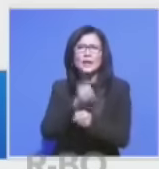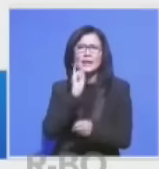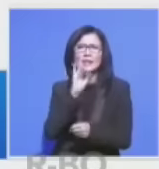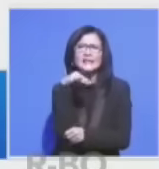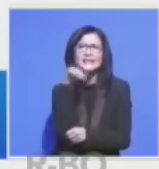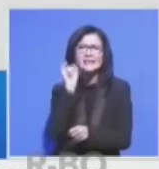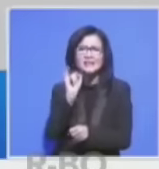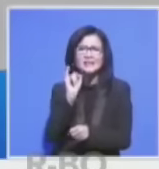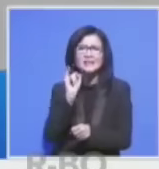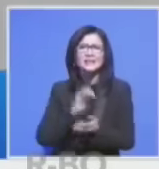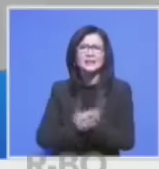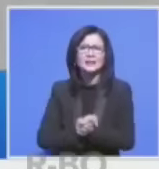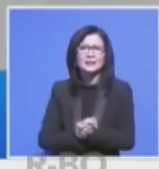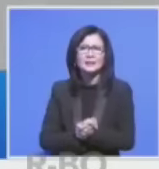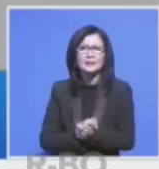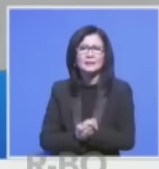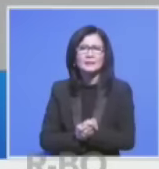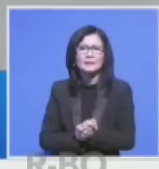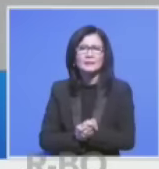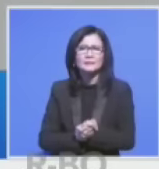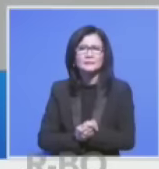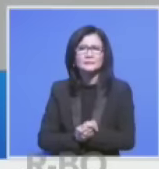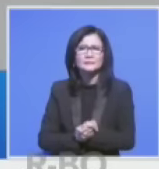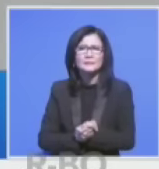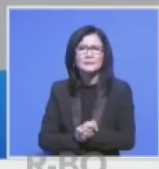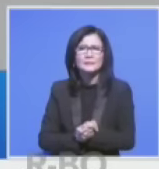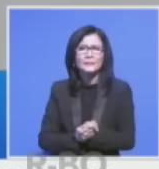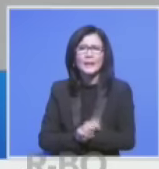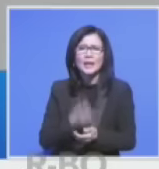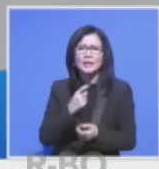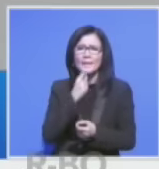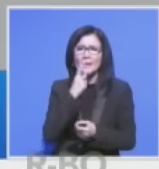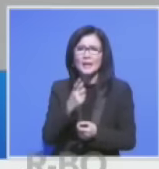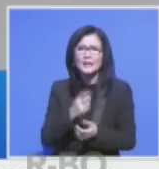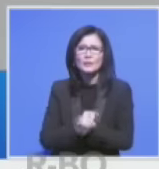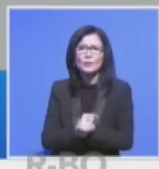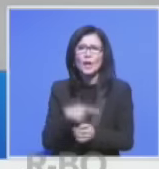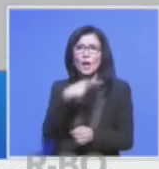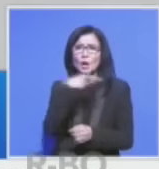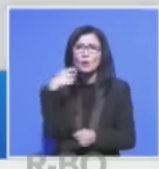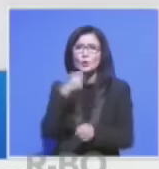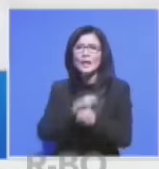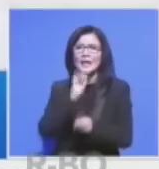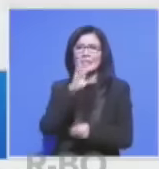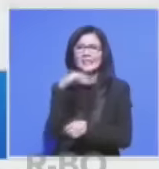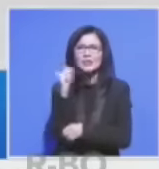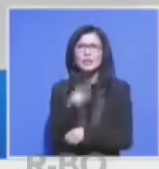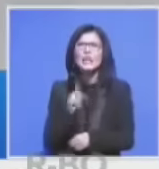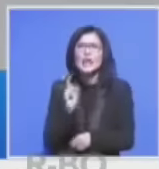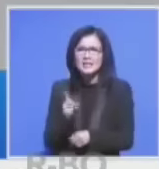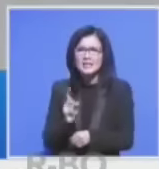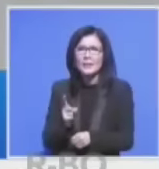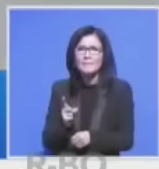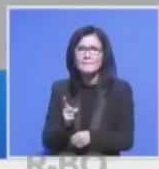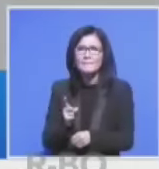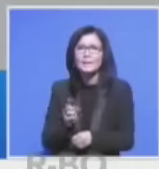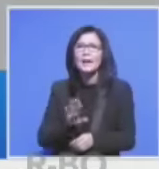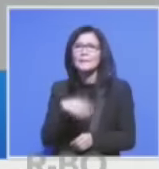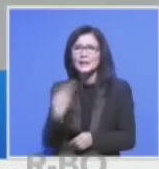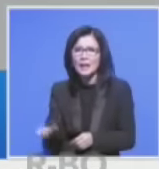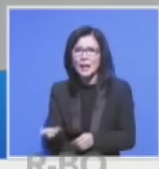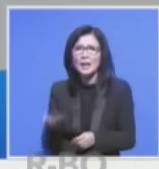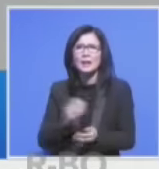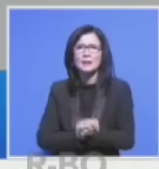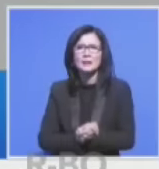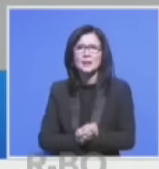cnnindonesia.com, Konjen RI di Penang, Malaysia, Iwan Sahwi Bisono, mengatakan malnutrisi kemungkinan menjadi penyebab kematian Adelina. Iwan Sah